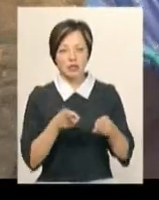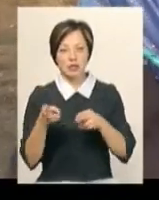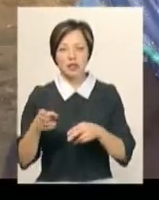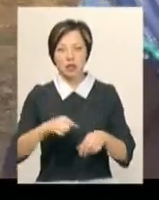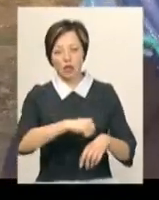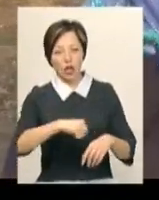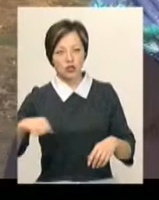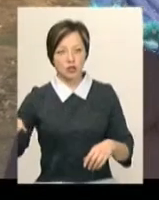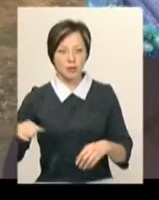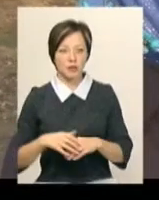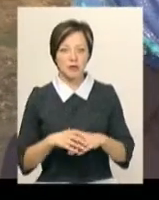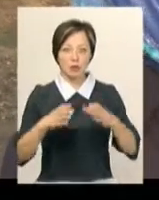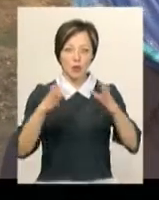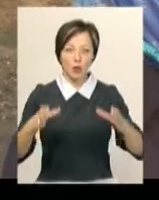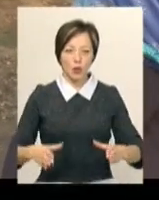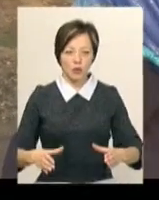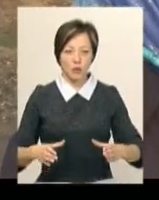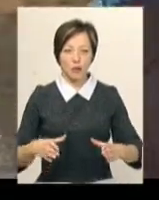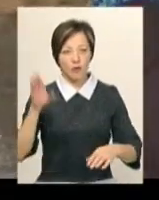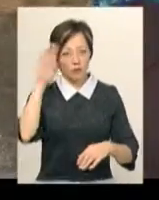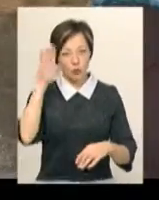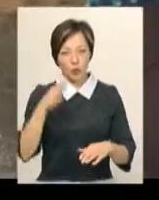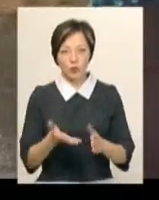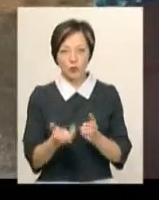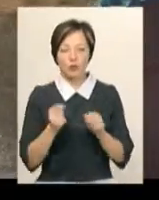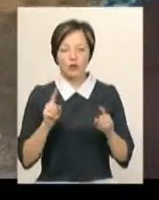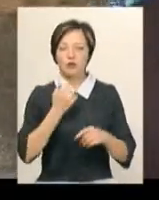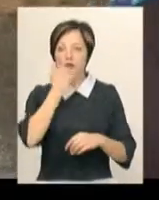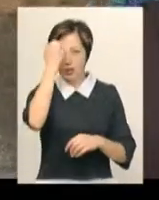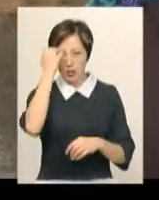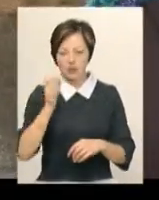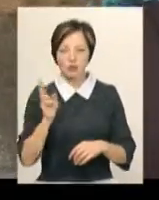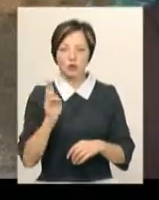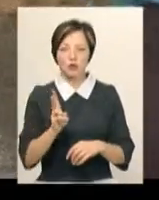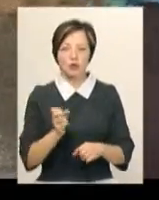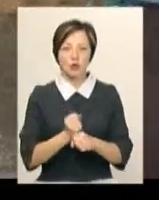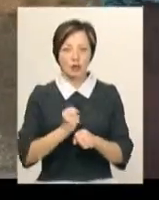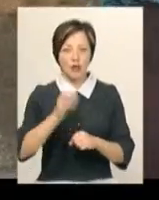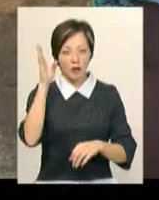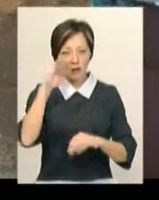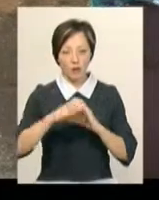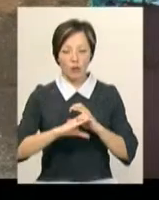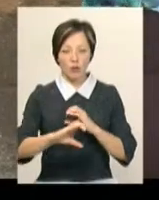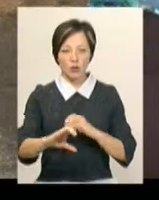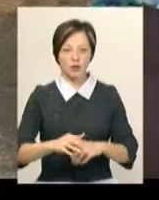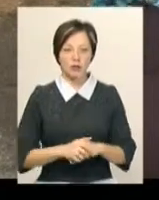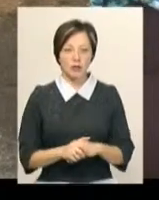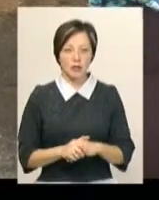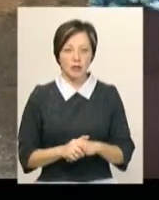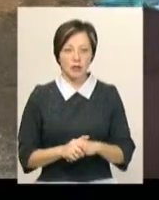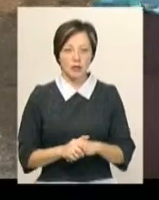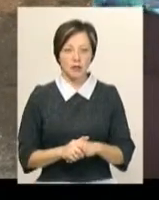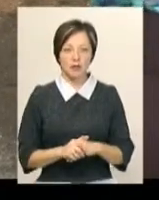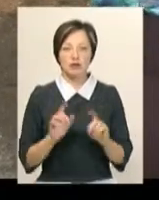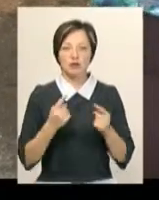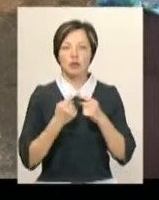тачками з бітонами по ту воду. Дуже вдячні ті, що зробили нам воду, протягнули нам воду,